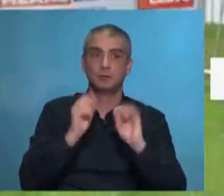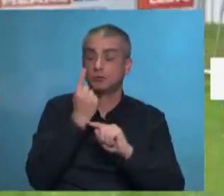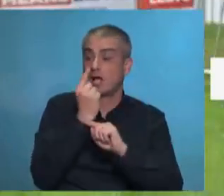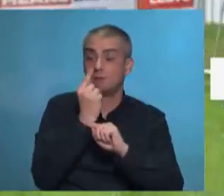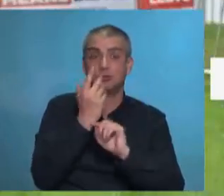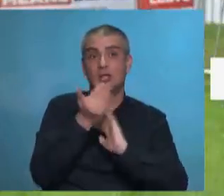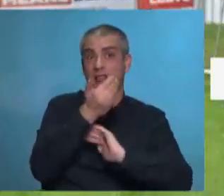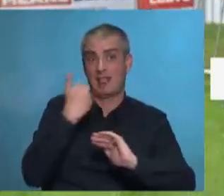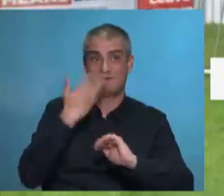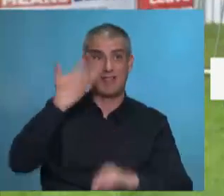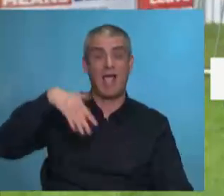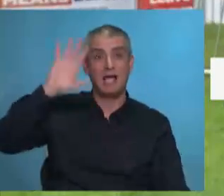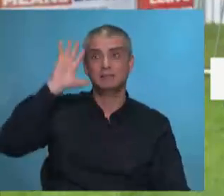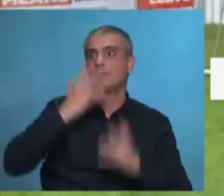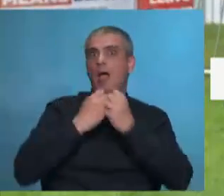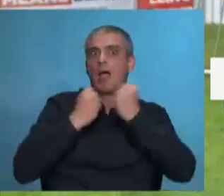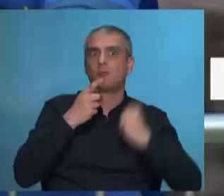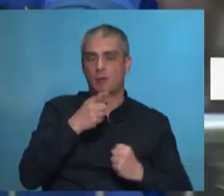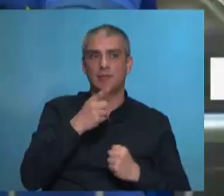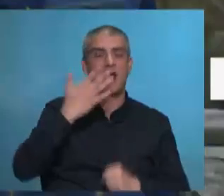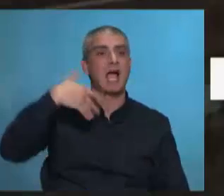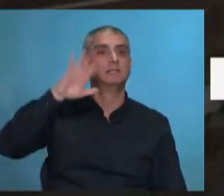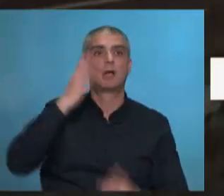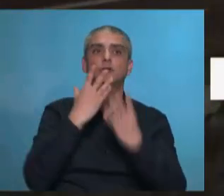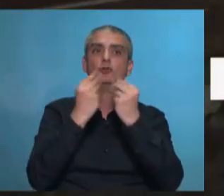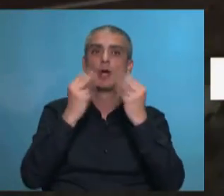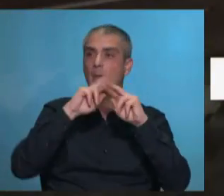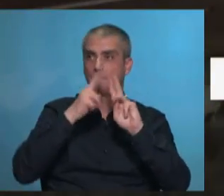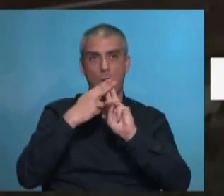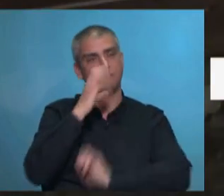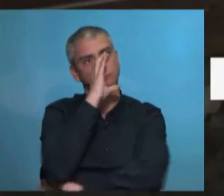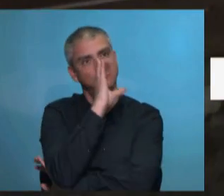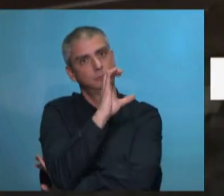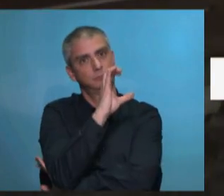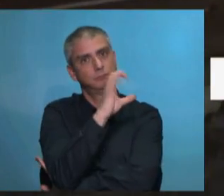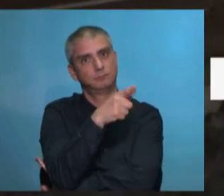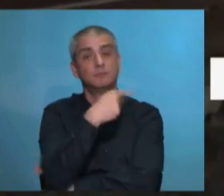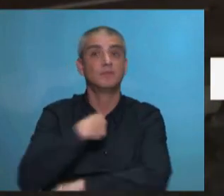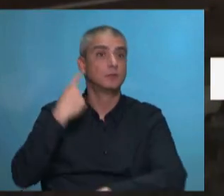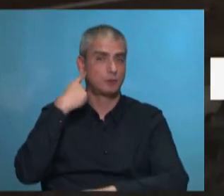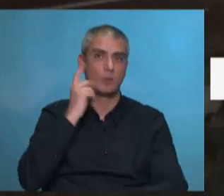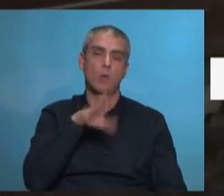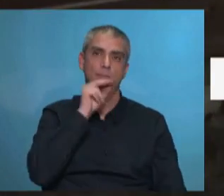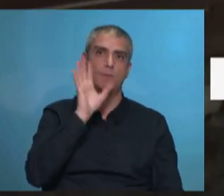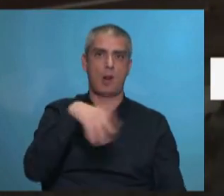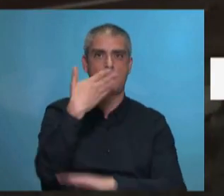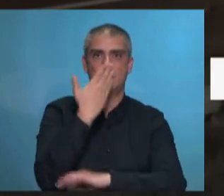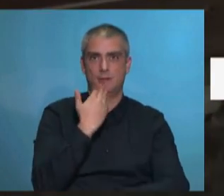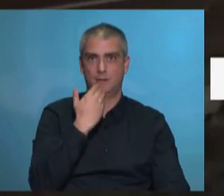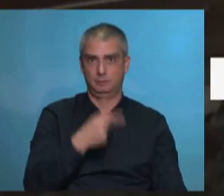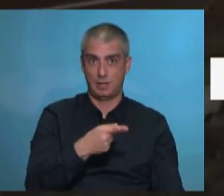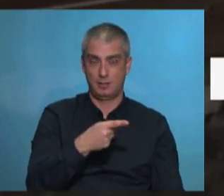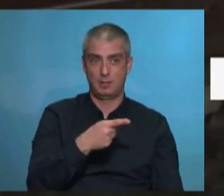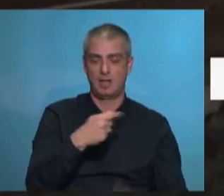אחדות לפני ההצבעה הדרמטית הזו, הצבעה שרבים בעולם צפו בה. שמענו גם את שמה של ישראל. למעשה